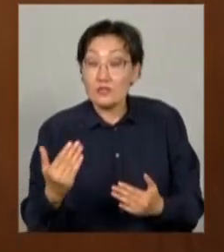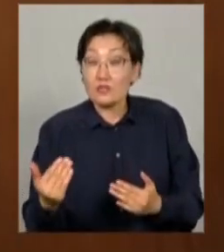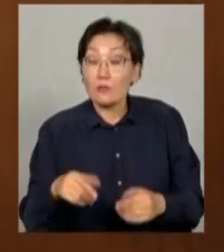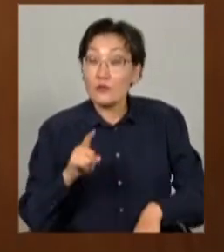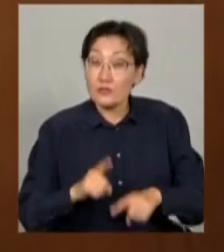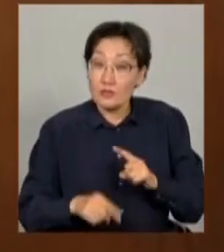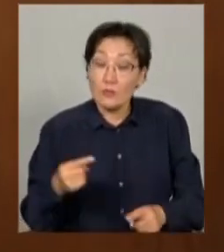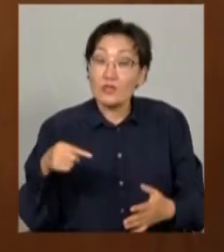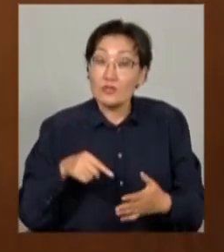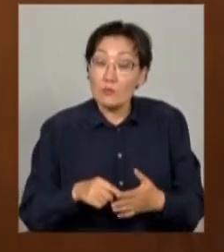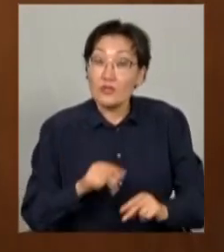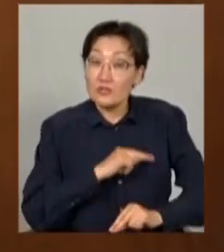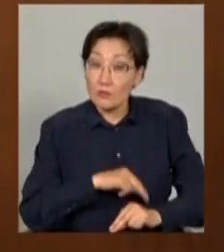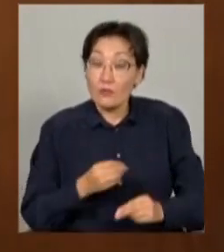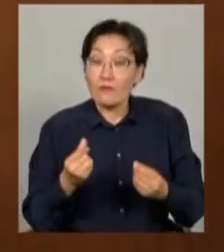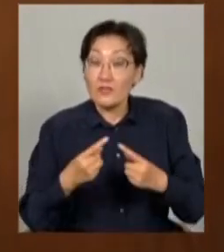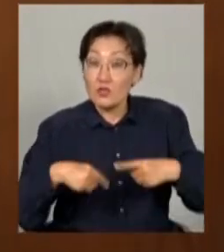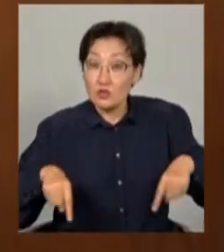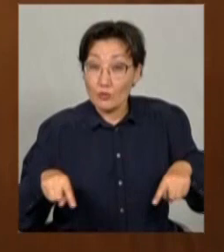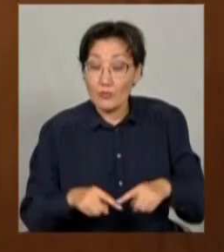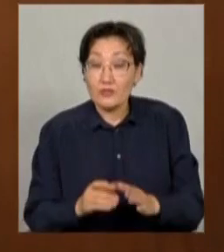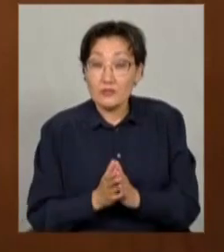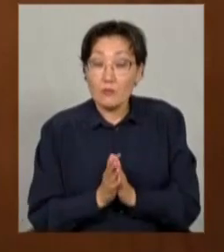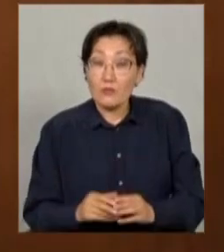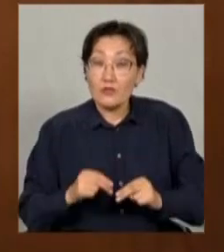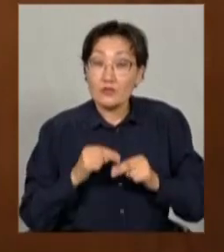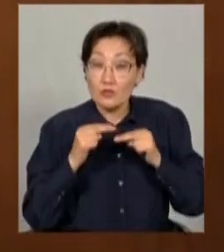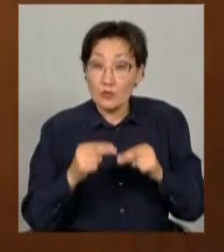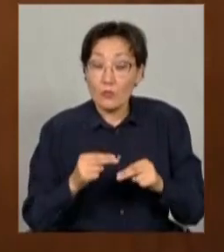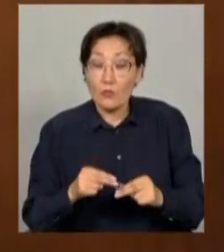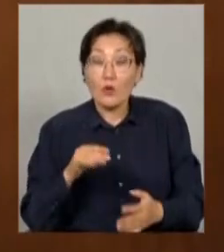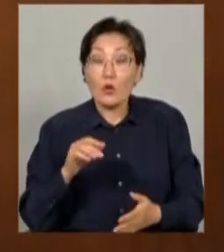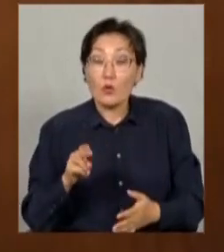близкие столкнулись с деятельностью финансовых пирамид, просим обратиться в колл-центр АФМ.